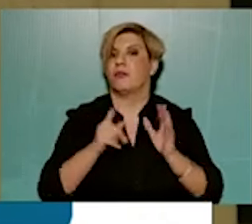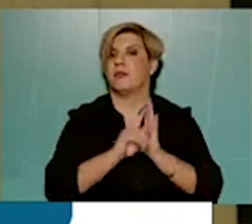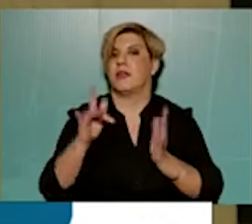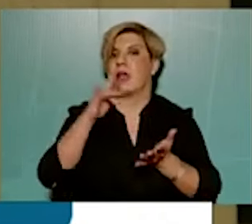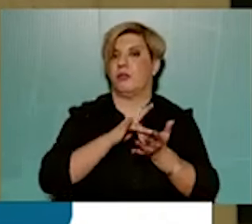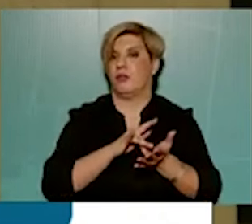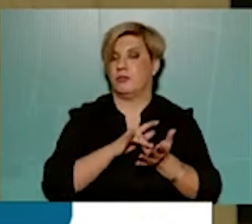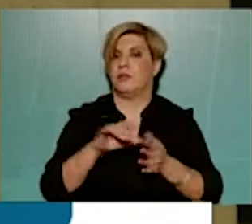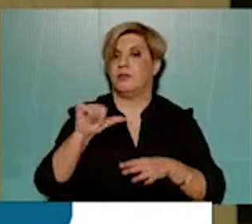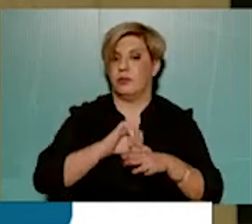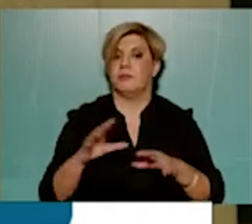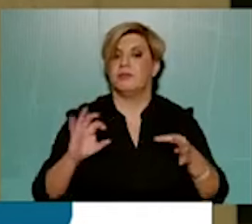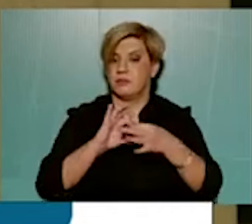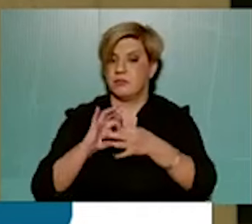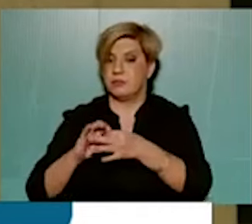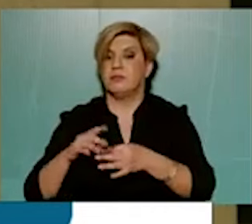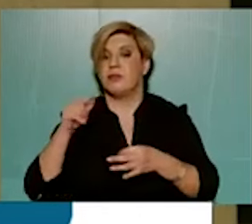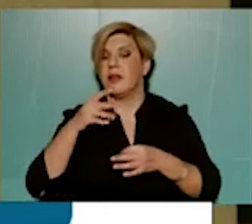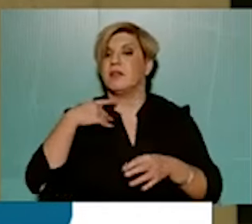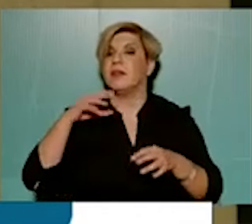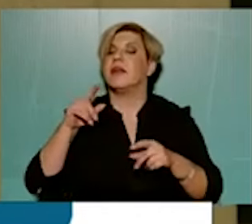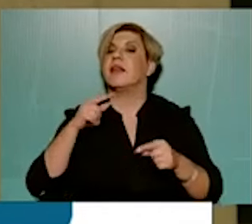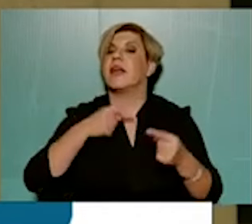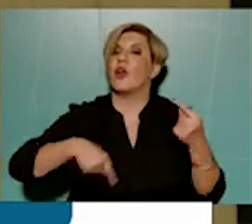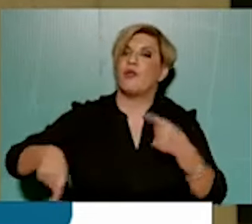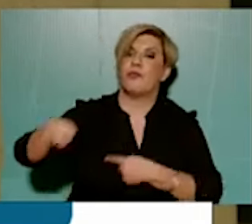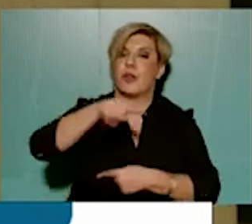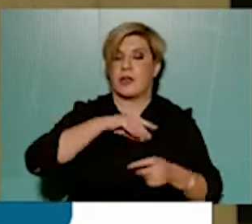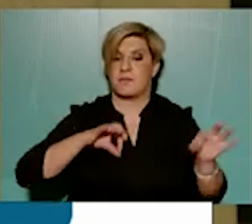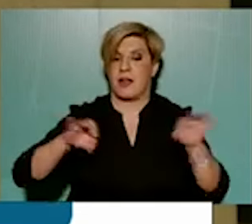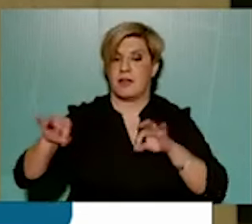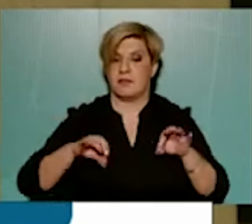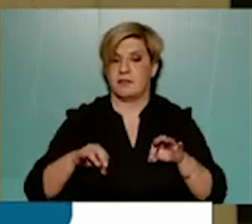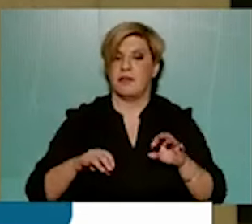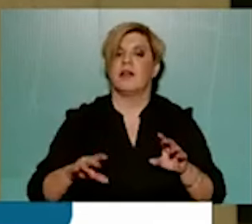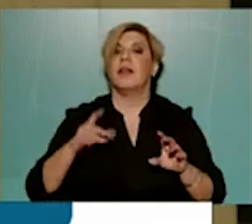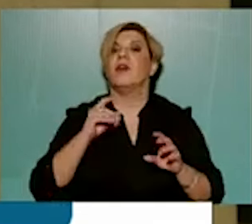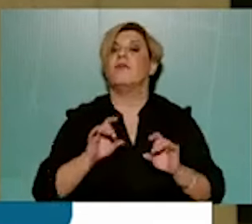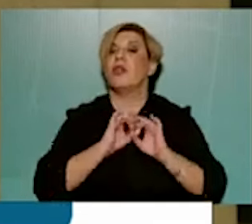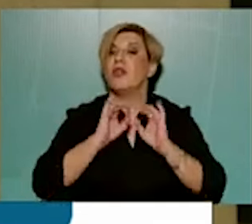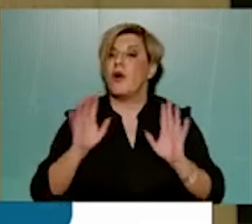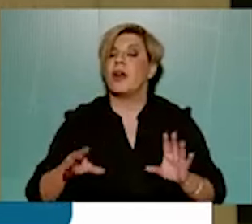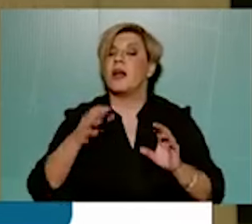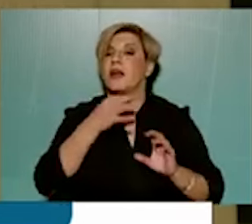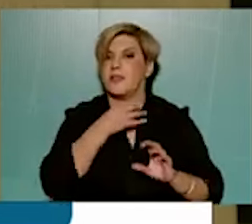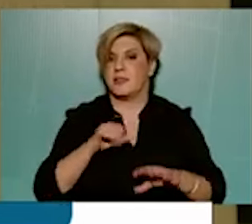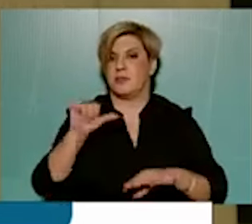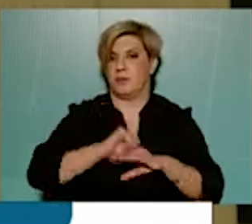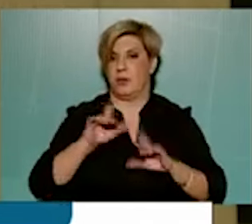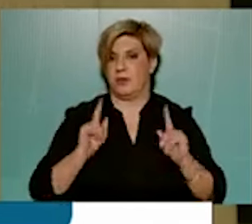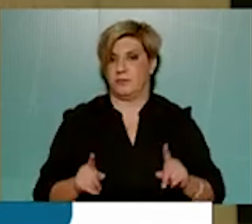κέντρο της πόλης και να συνοδευτεί από κυκλοφοριακή μελέτη. Κατασκευή τους χωρίς ΔΙΤ με δωρεάν χρήση για τους κατοίκους της